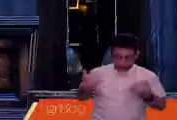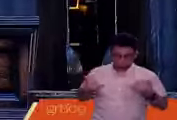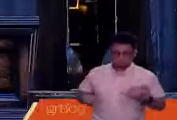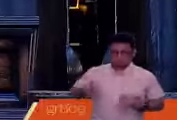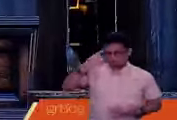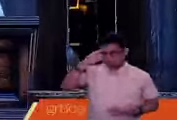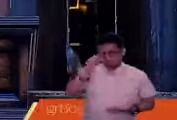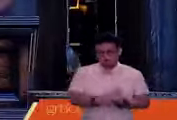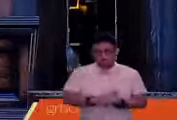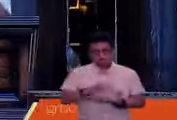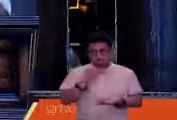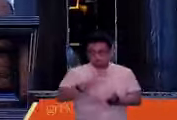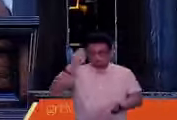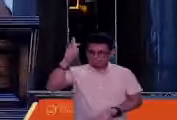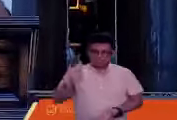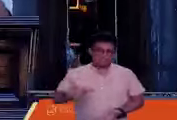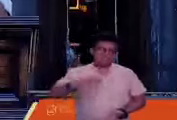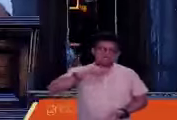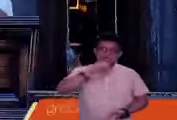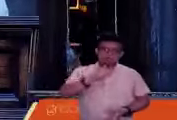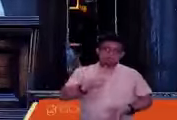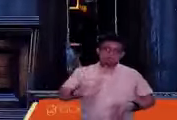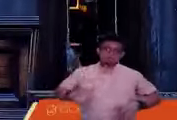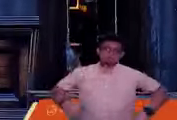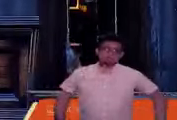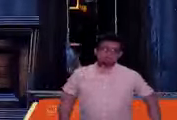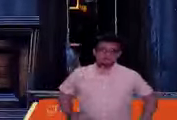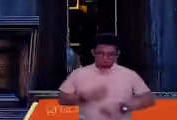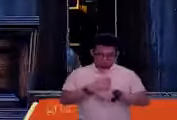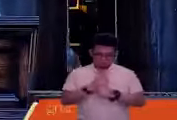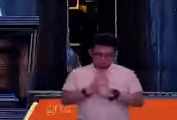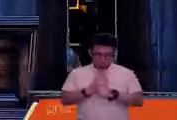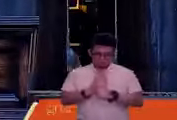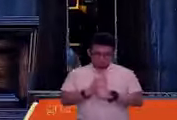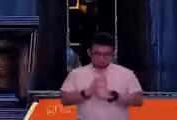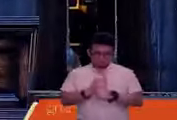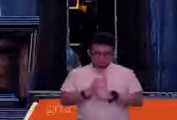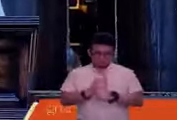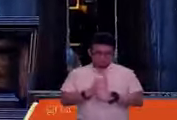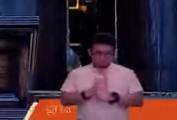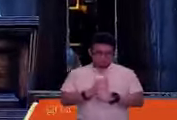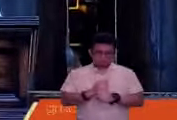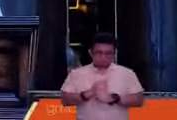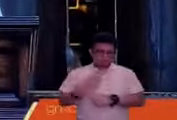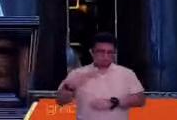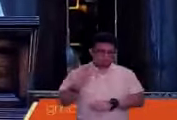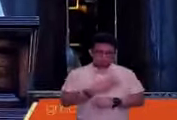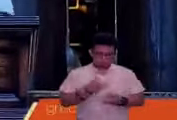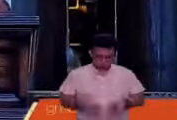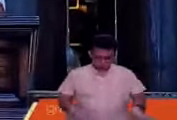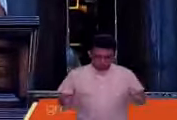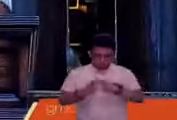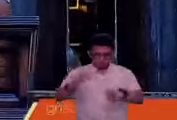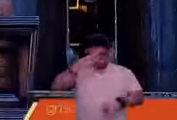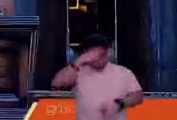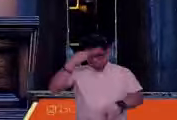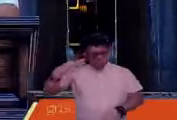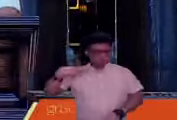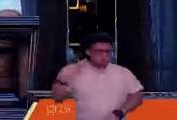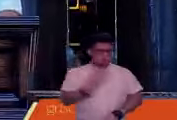believe that God does not qualify us because we are eloquent, because we